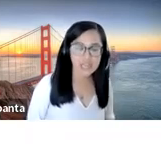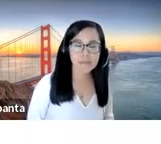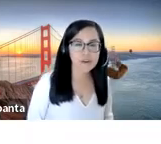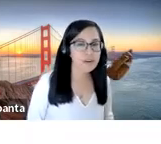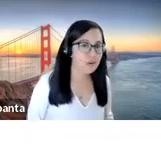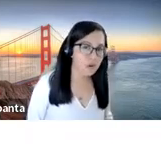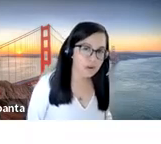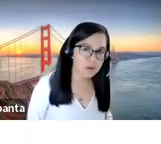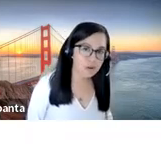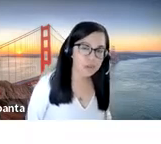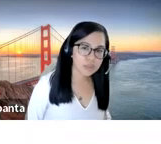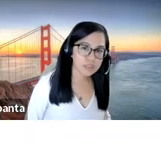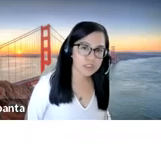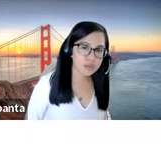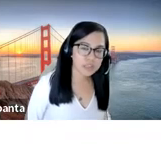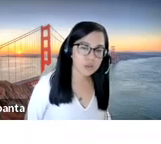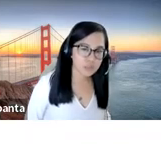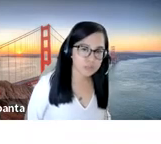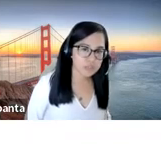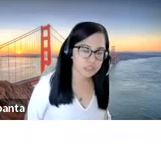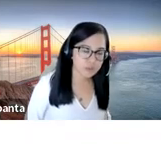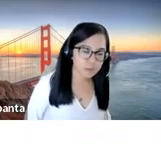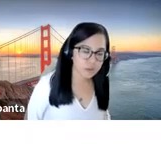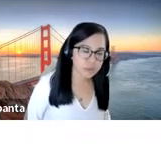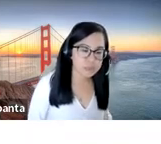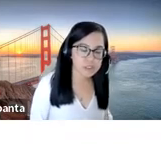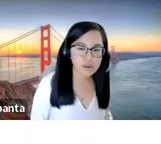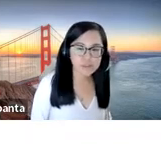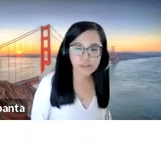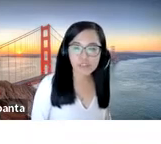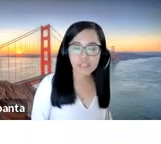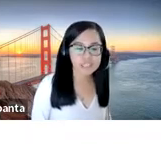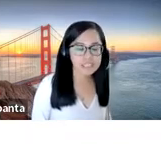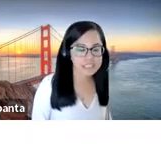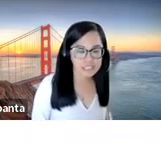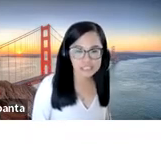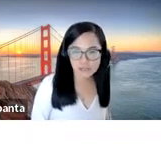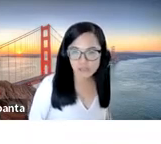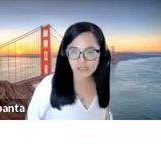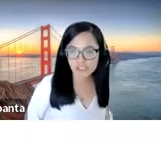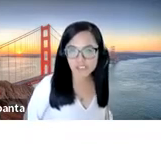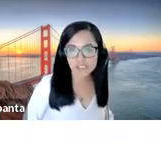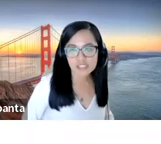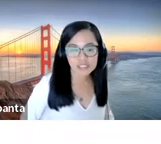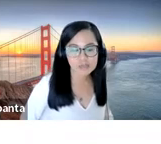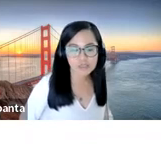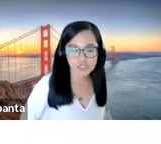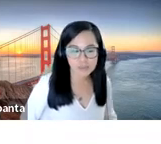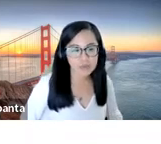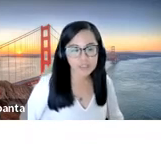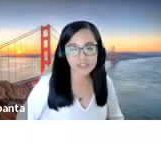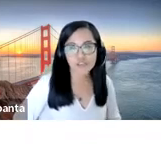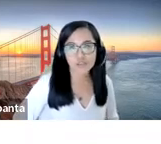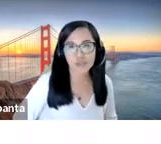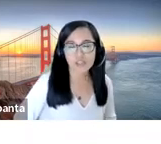Not all workability three and workability three and programs offer the exact same services. So